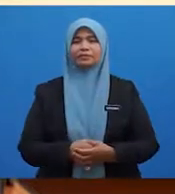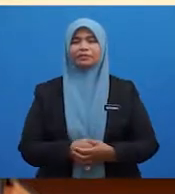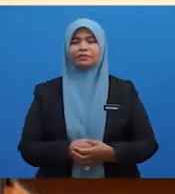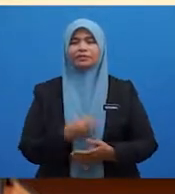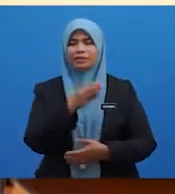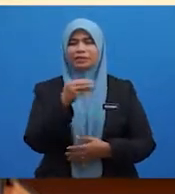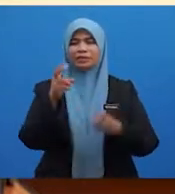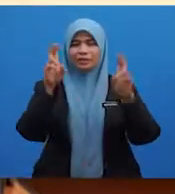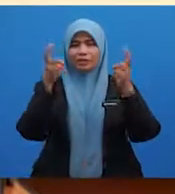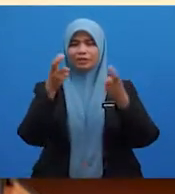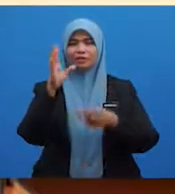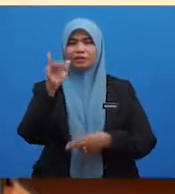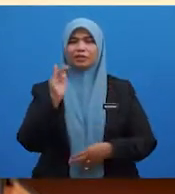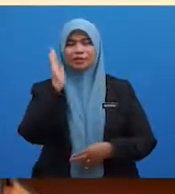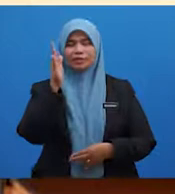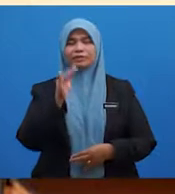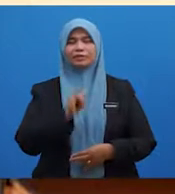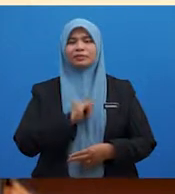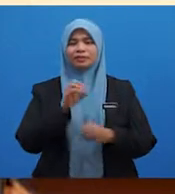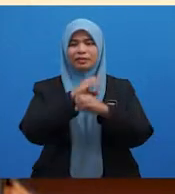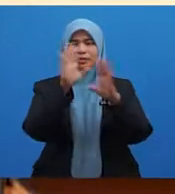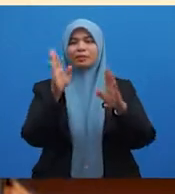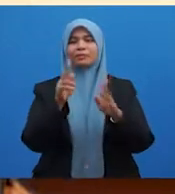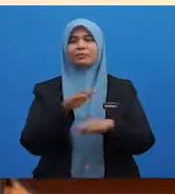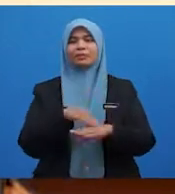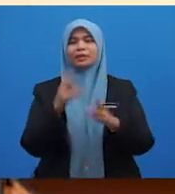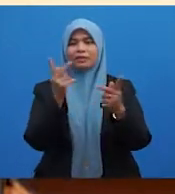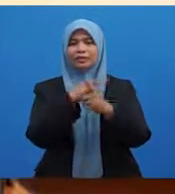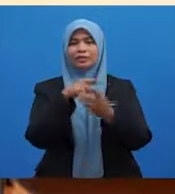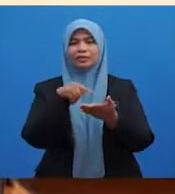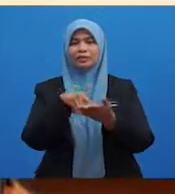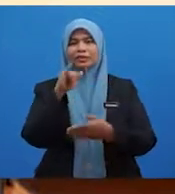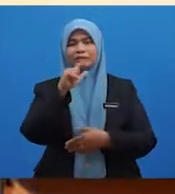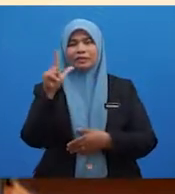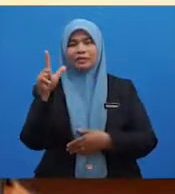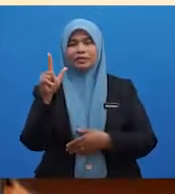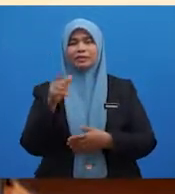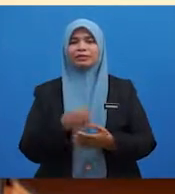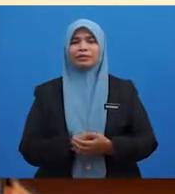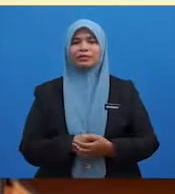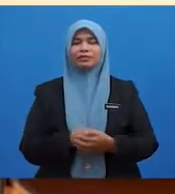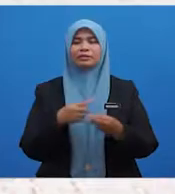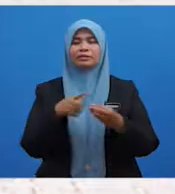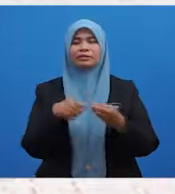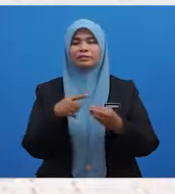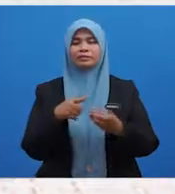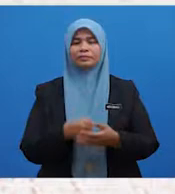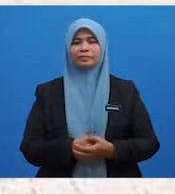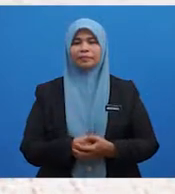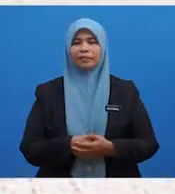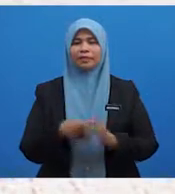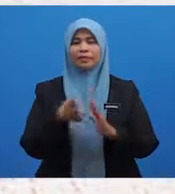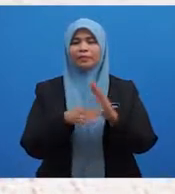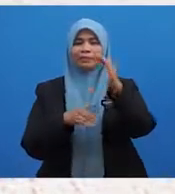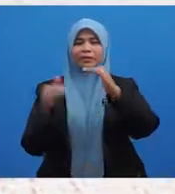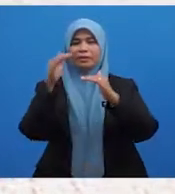Dan topik yang akan saya terangkan pada kali ini ialah berkaitan dengan